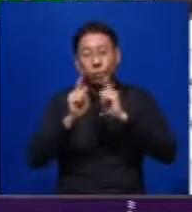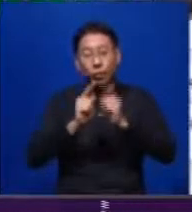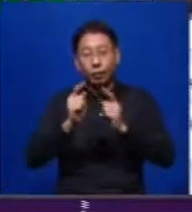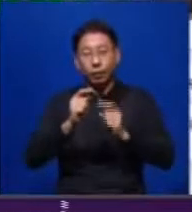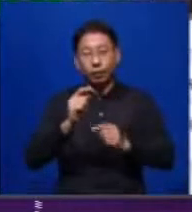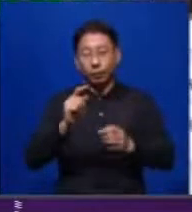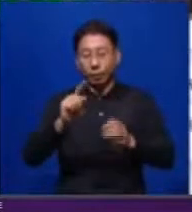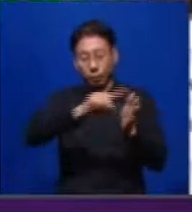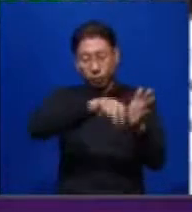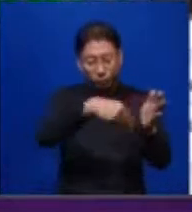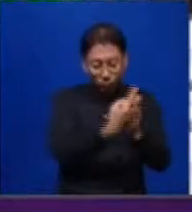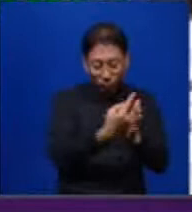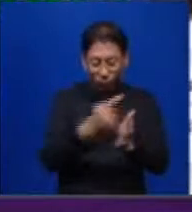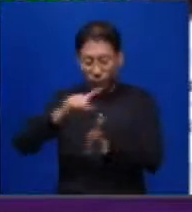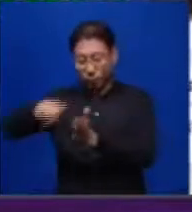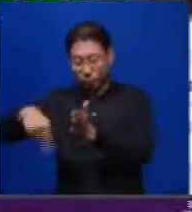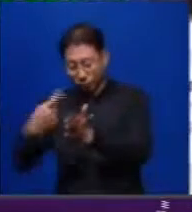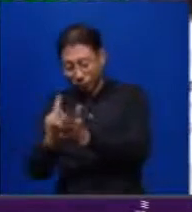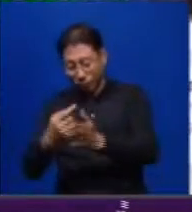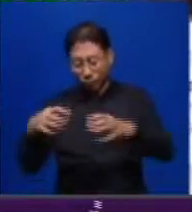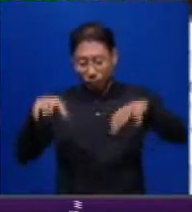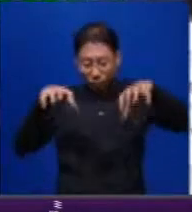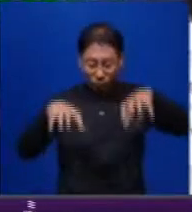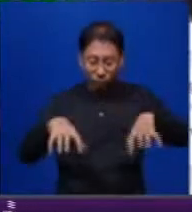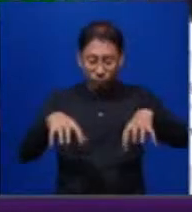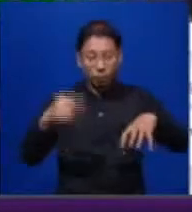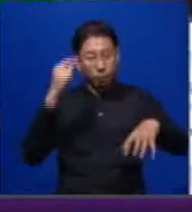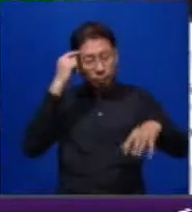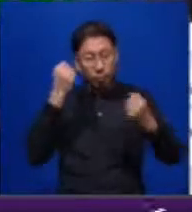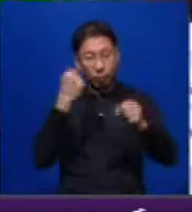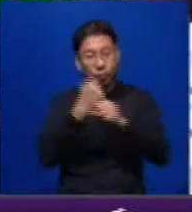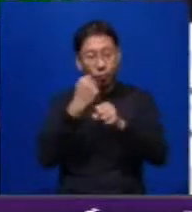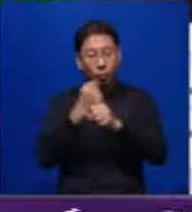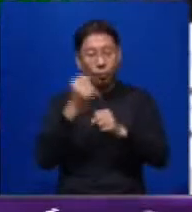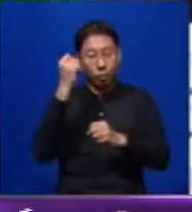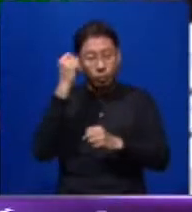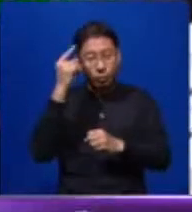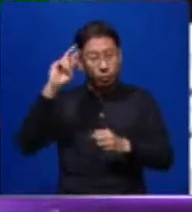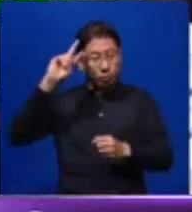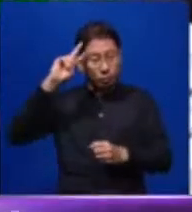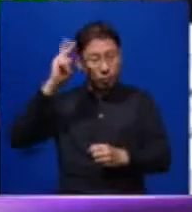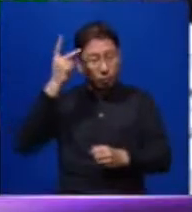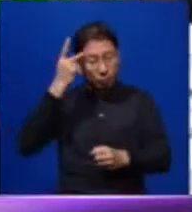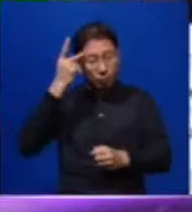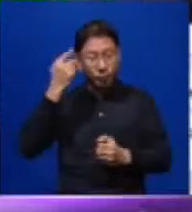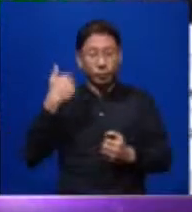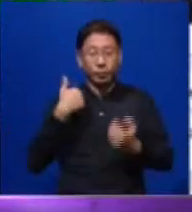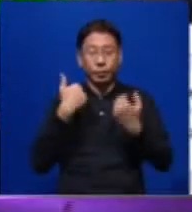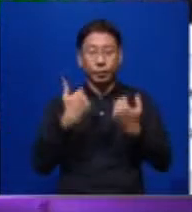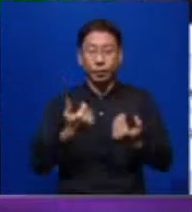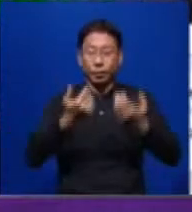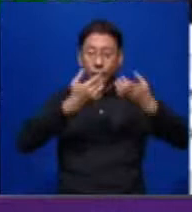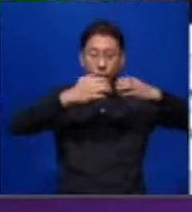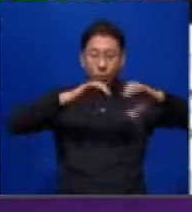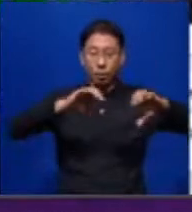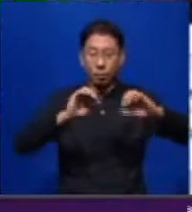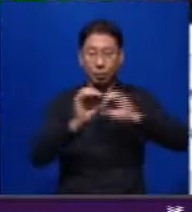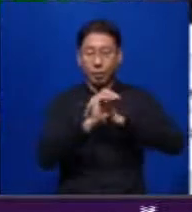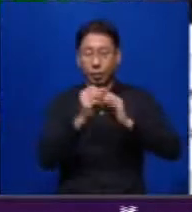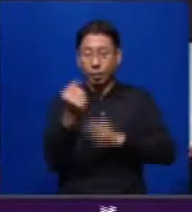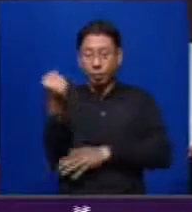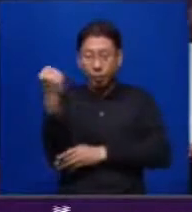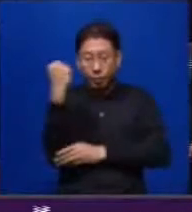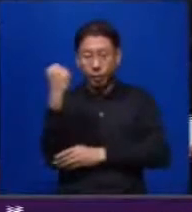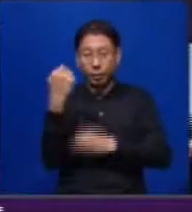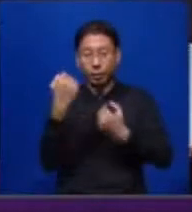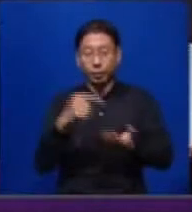ทั้งนี้นายสมชายเห็นว่าการอภิปรายของสปปเป็นการสร้างความเข้าใจผิดและยืนยันนะคะว่ารัฐบาลไม่มีอำนาจในการนำ